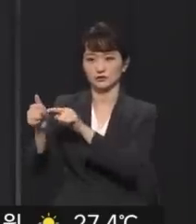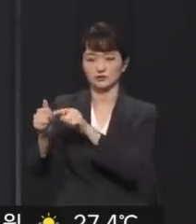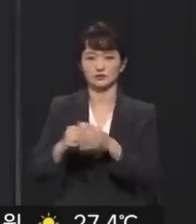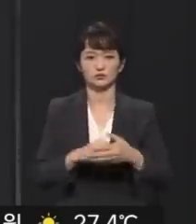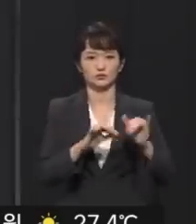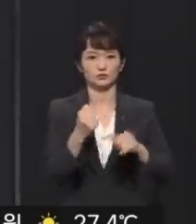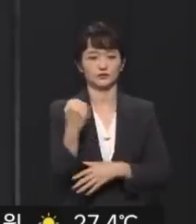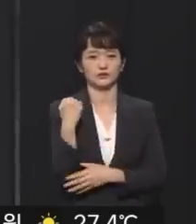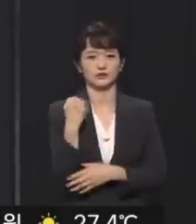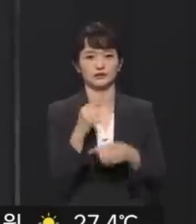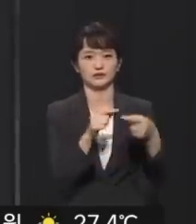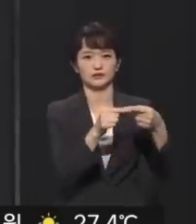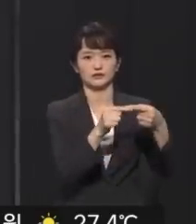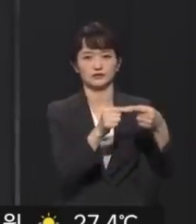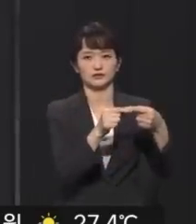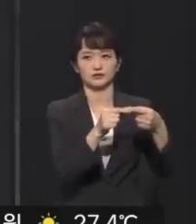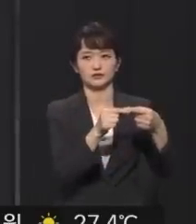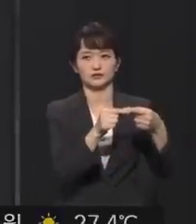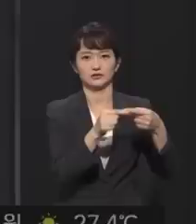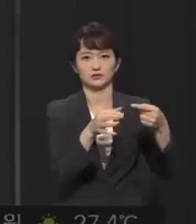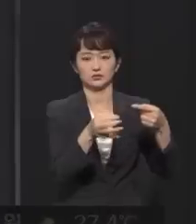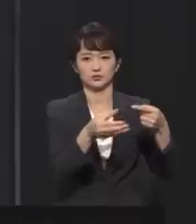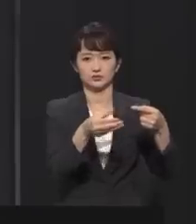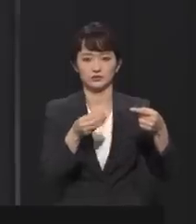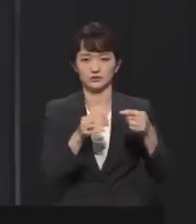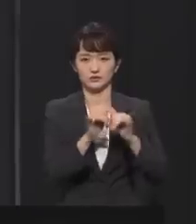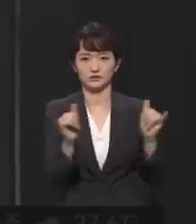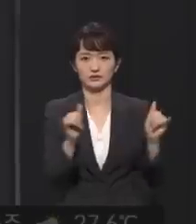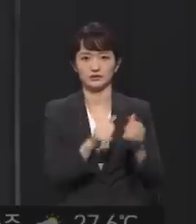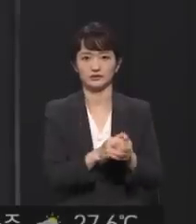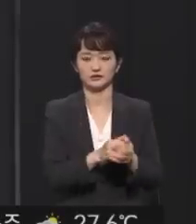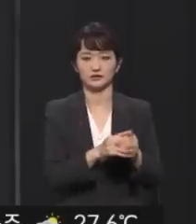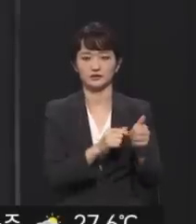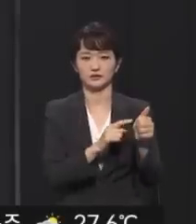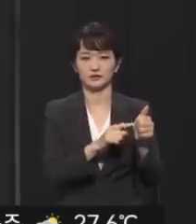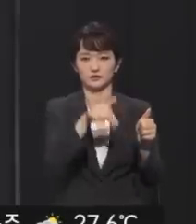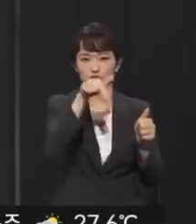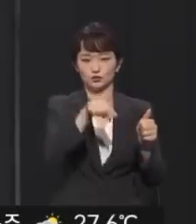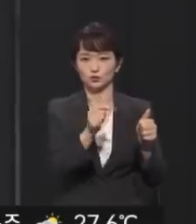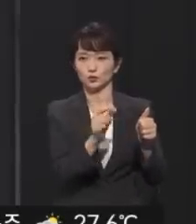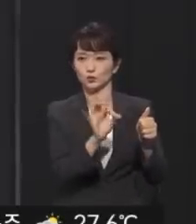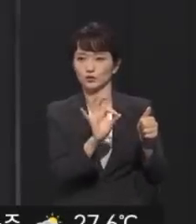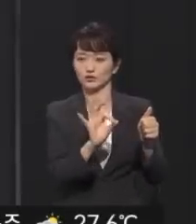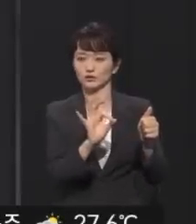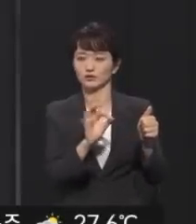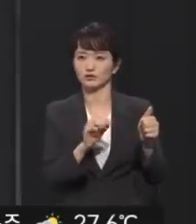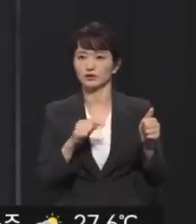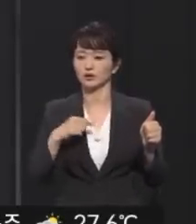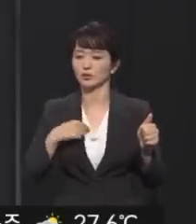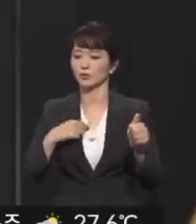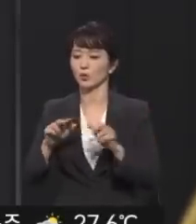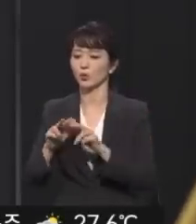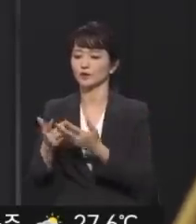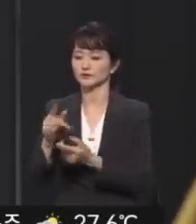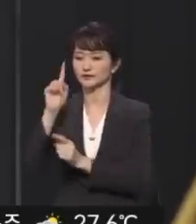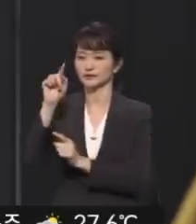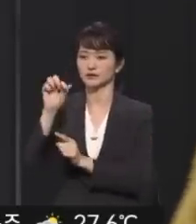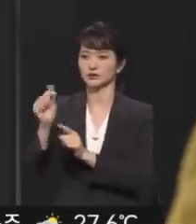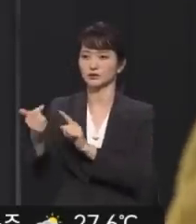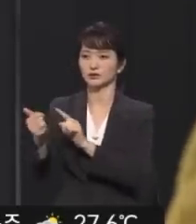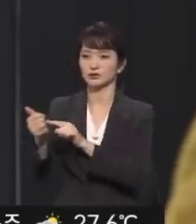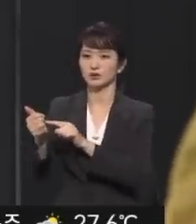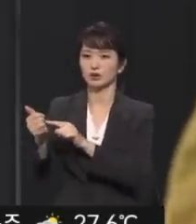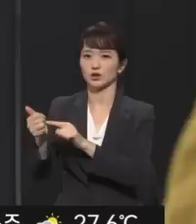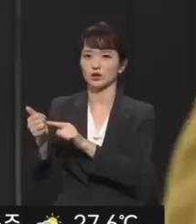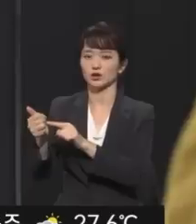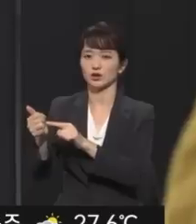채무자 이번 채무자로 좋은 빛 예언자 본인 이온이 4대 표지기 의 손상이 갈 만한 것만 검거에